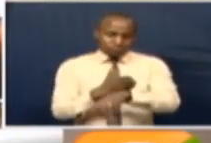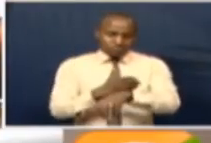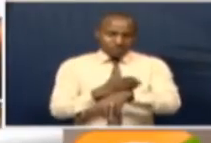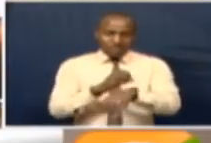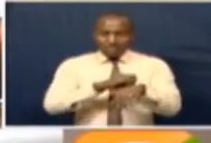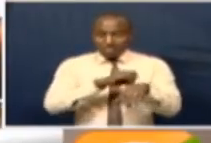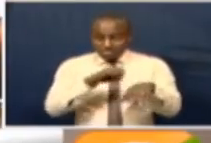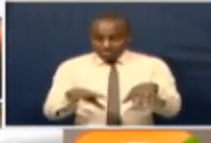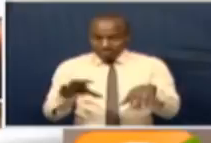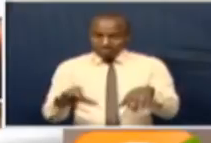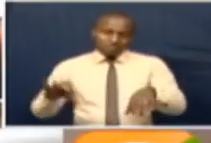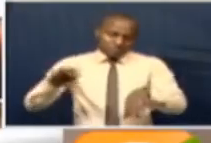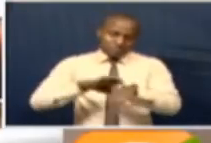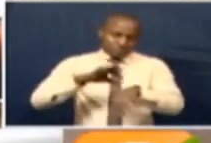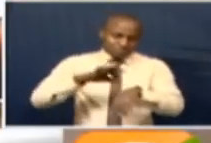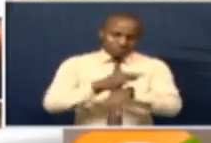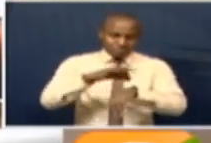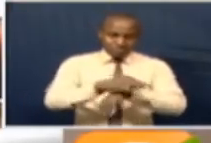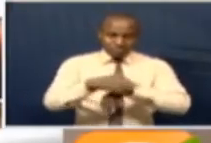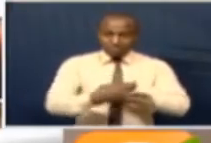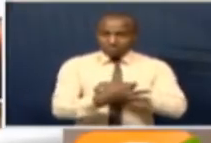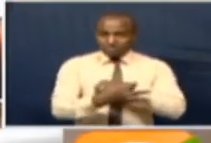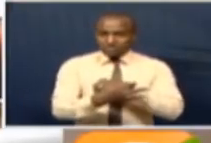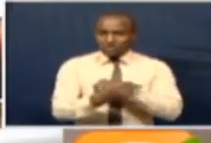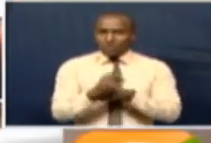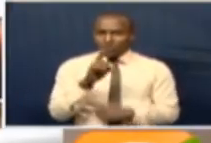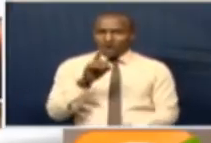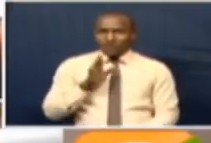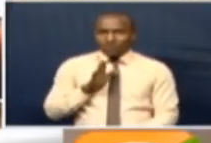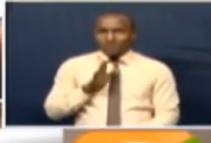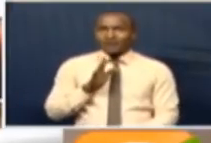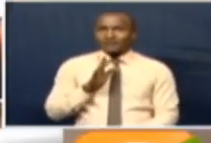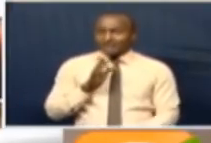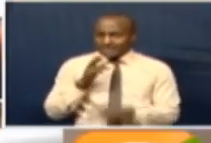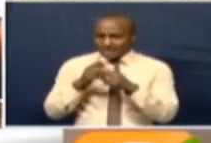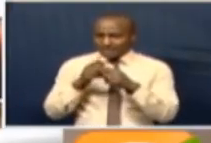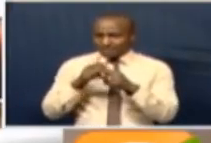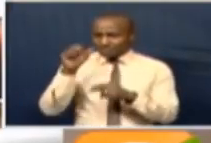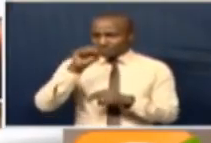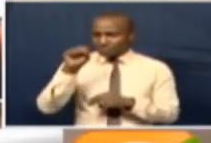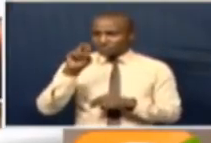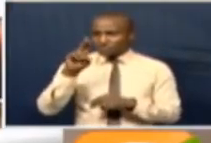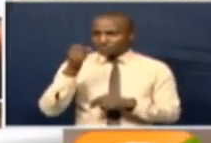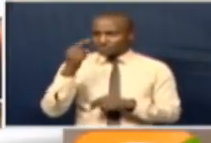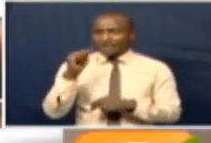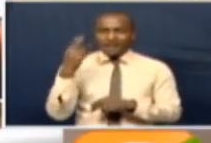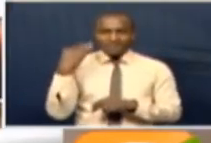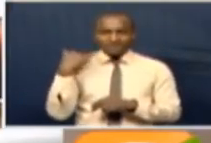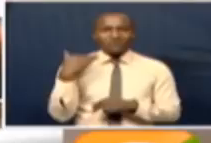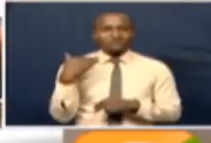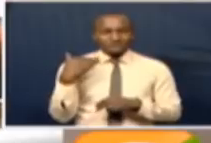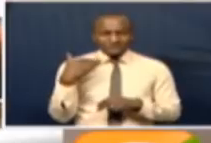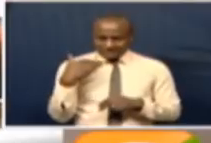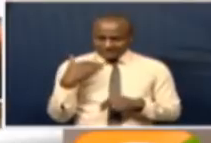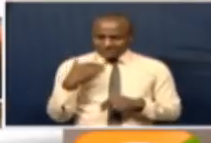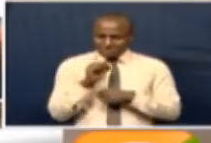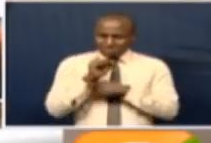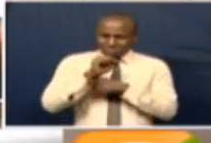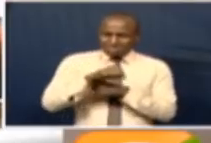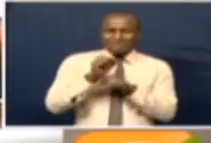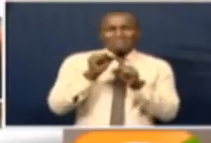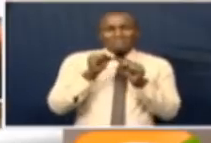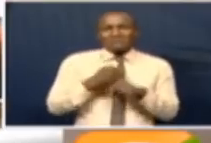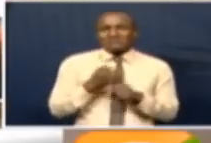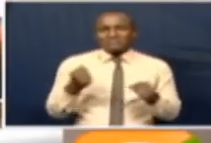tu, kwani mama Susan Nekesa aliyekuwa akienda haja kwa kutumia mirija amefanyiwa upasuaji wa kurekebisha hali yake,